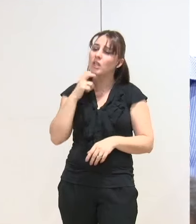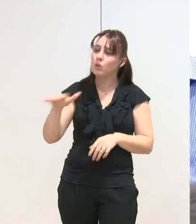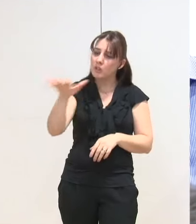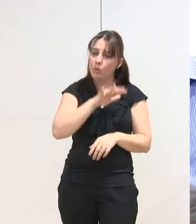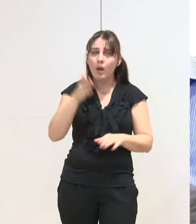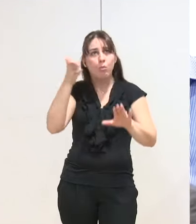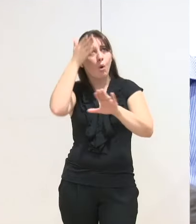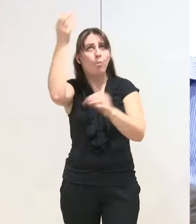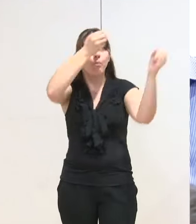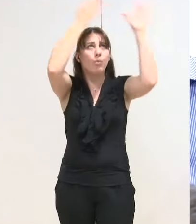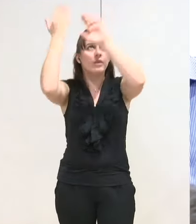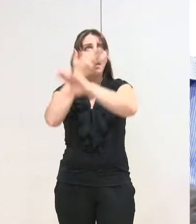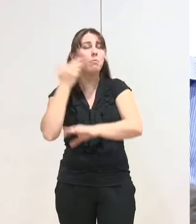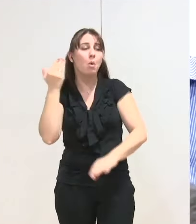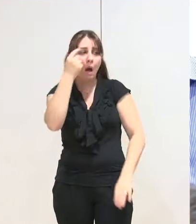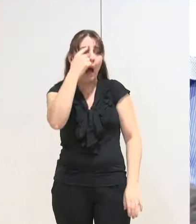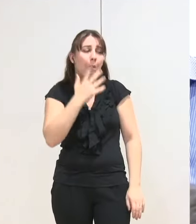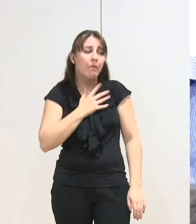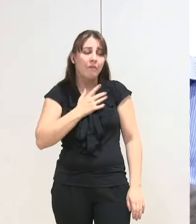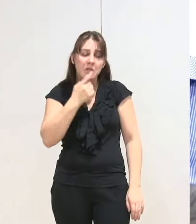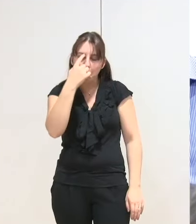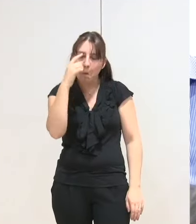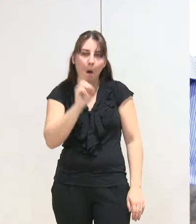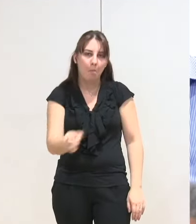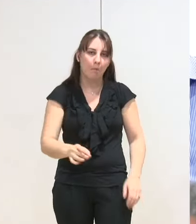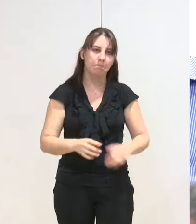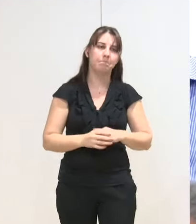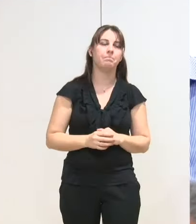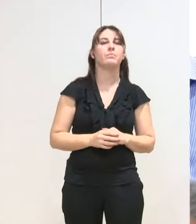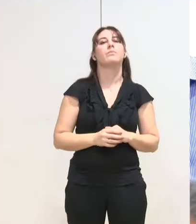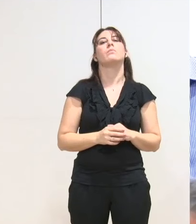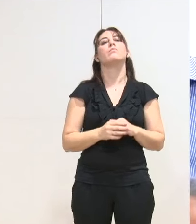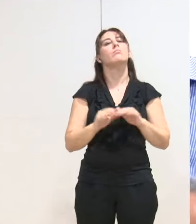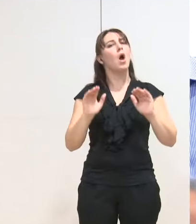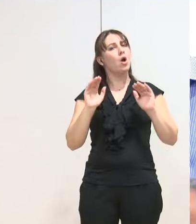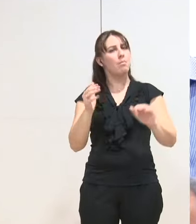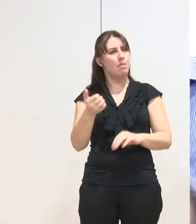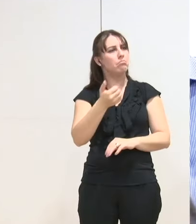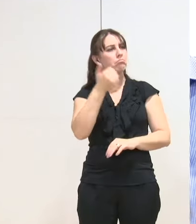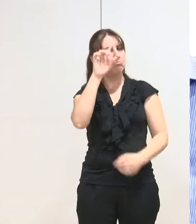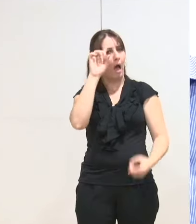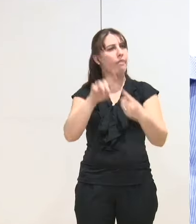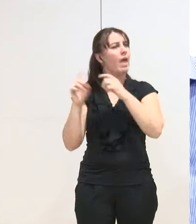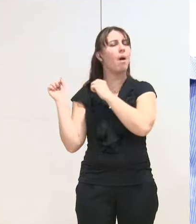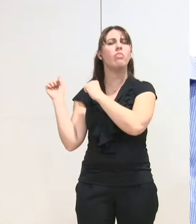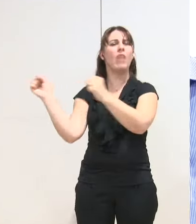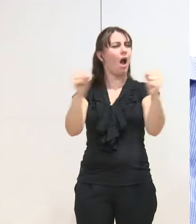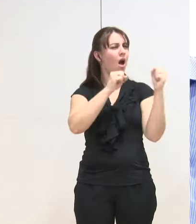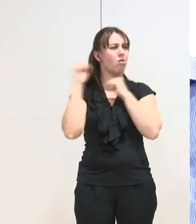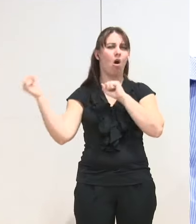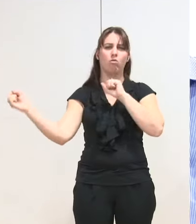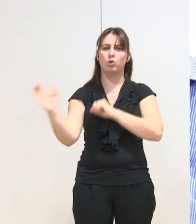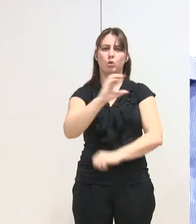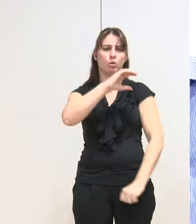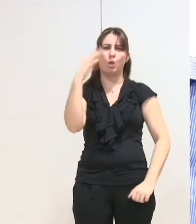sur l'avenir j'en doute quelque peu il y a néanmoins un point sur lequel on peut être tous d'accord je